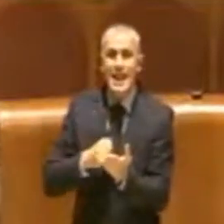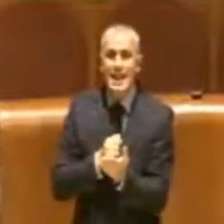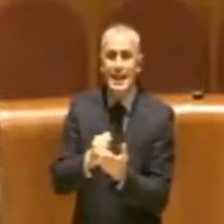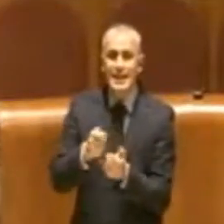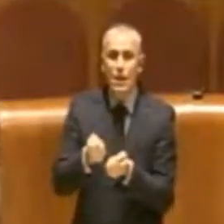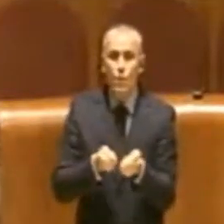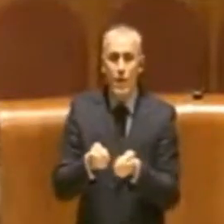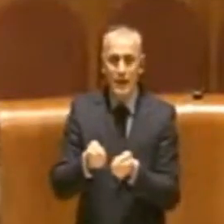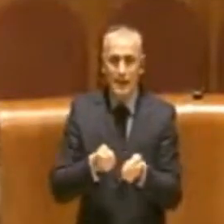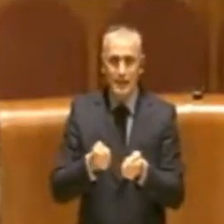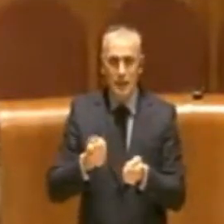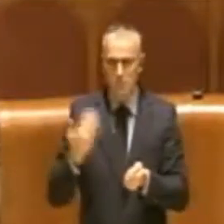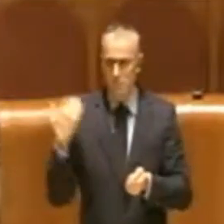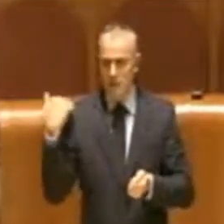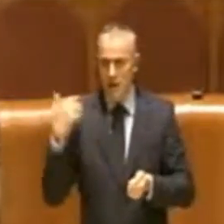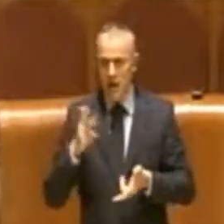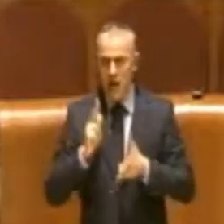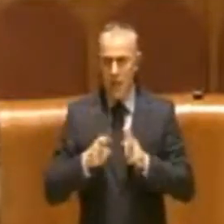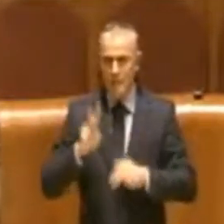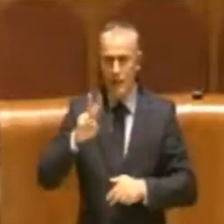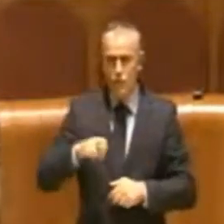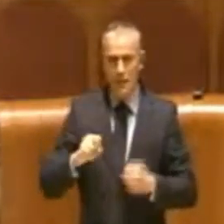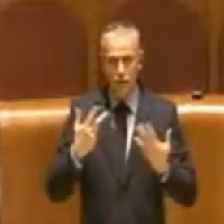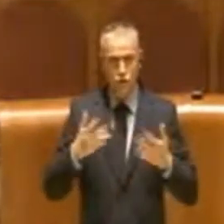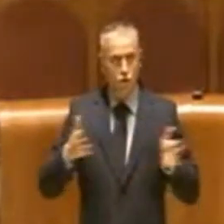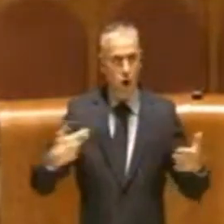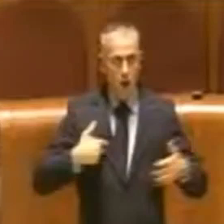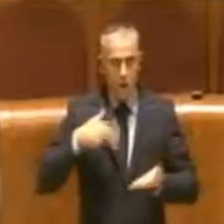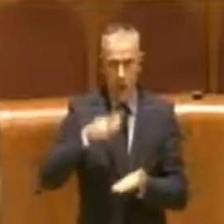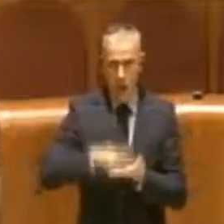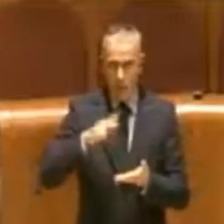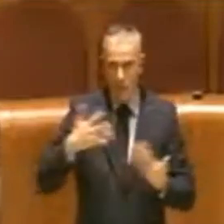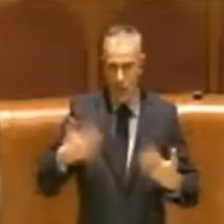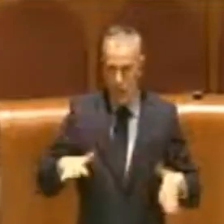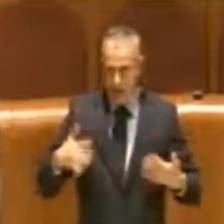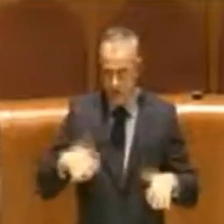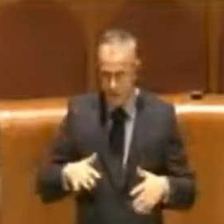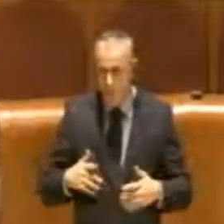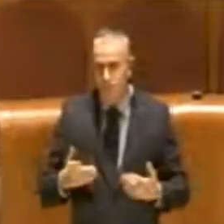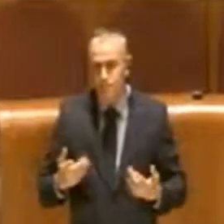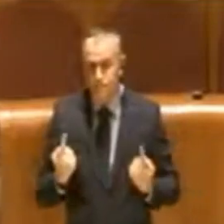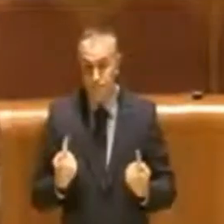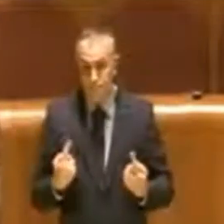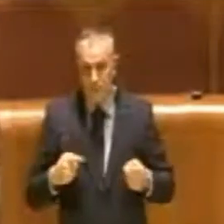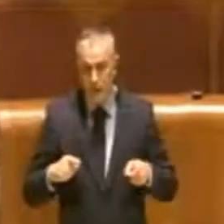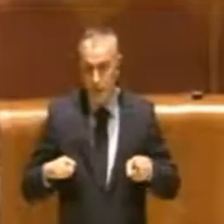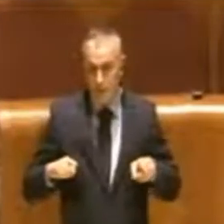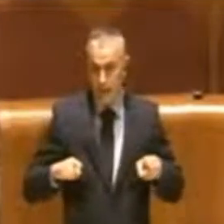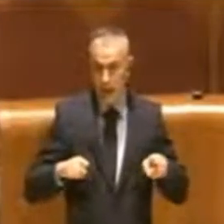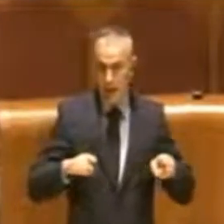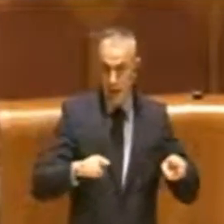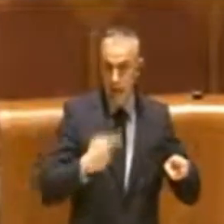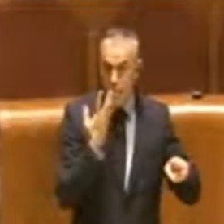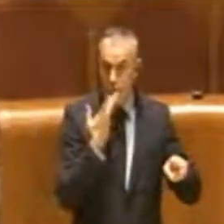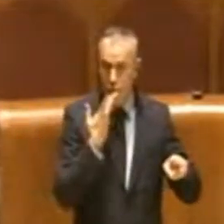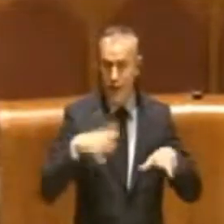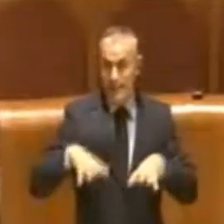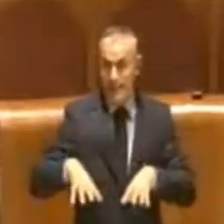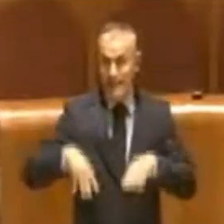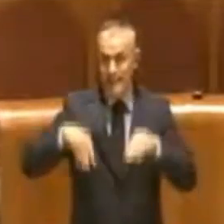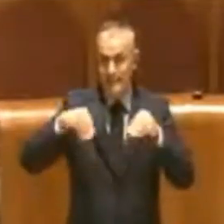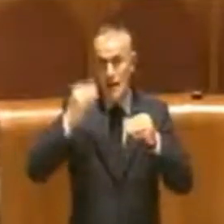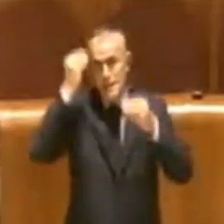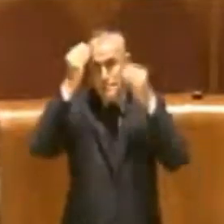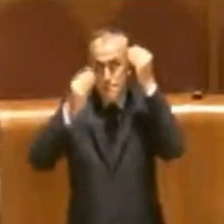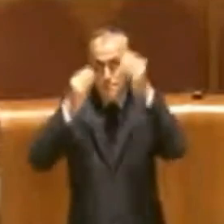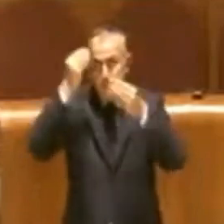l'Aula ad aprile 2018, e quindi in parallelo a questo bisogna iniziare a pensare a come